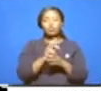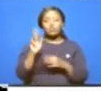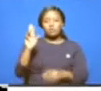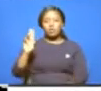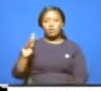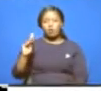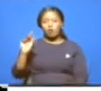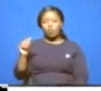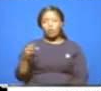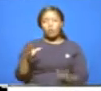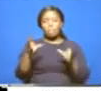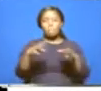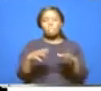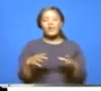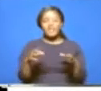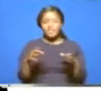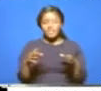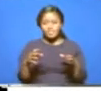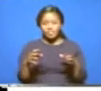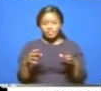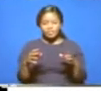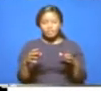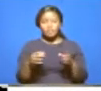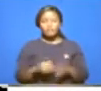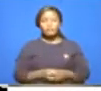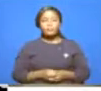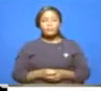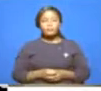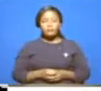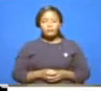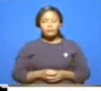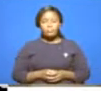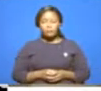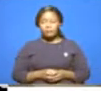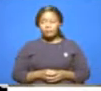Jelis Aladi kwa makala ya Kurunzi Mashinani.